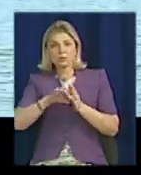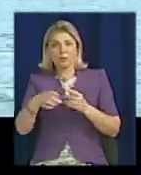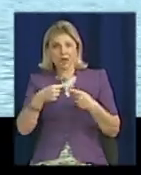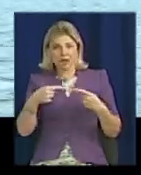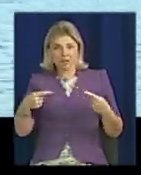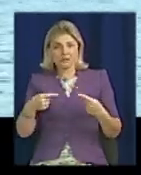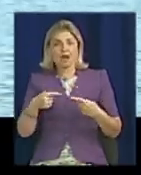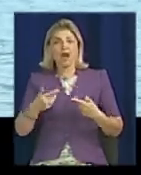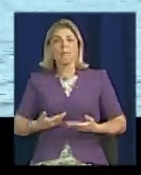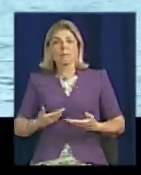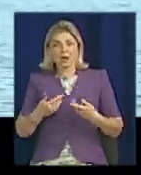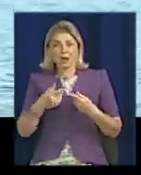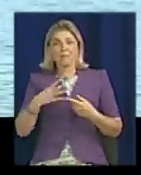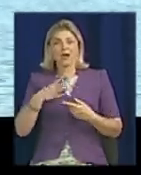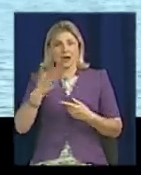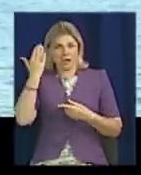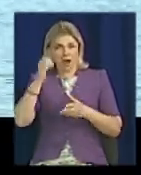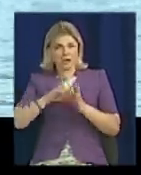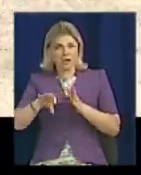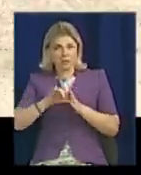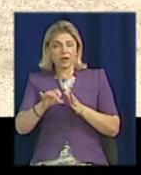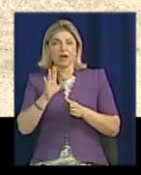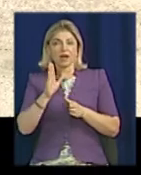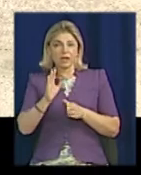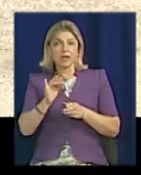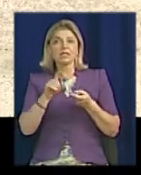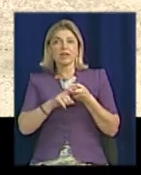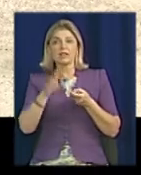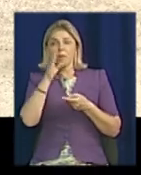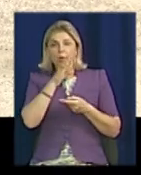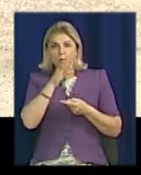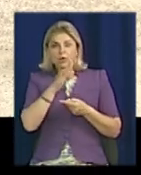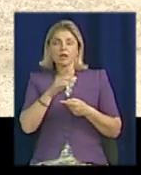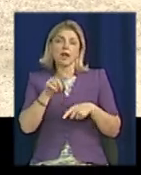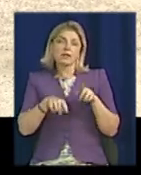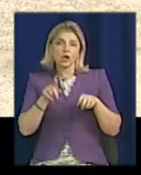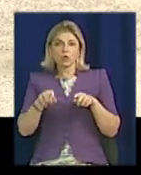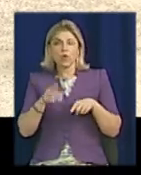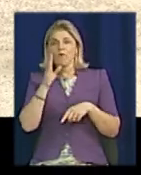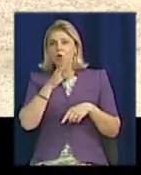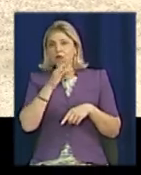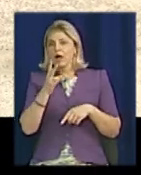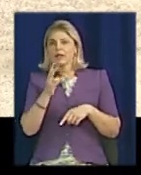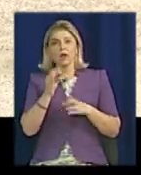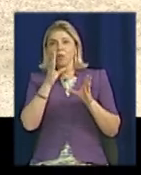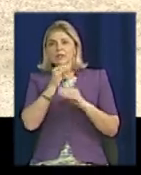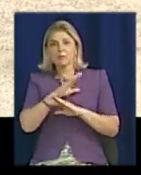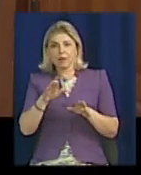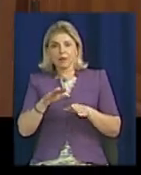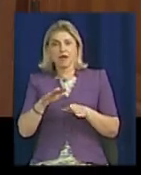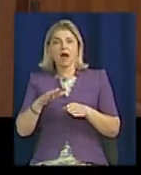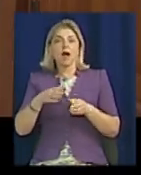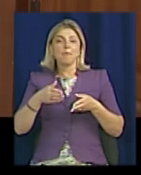вод, які відбулися раніше, і у зв'язку з погодними умовами дещо вода не встигла вийти до